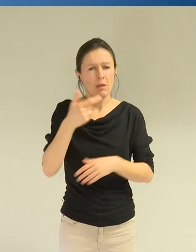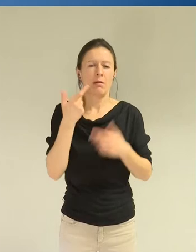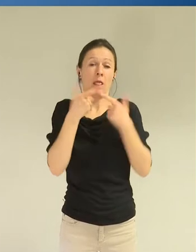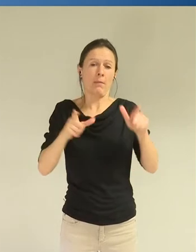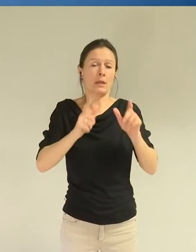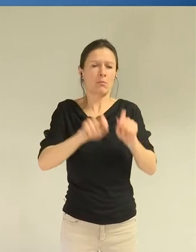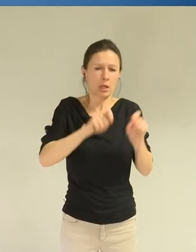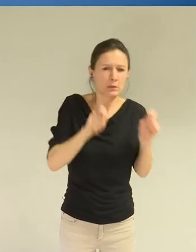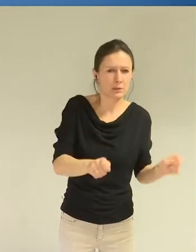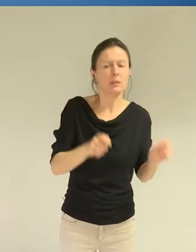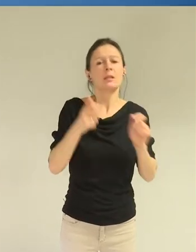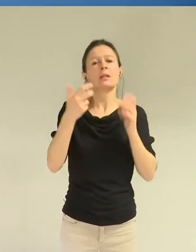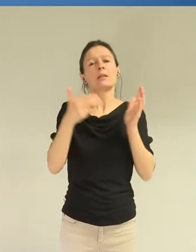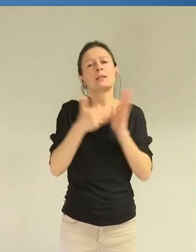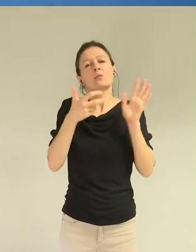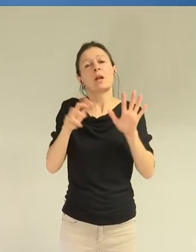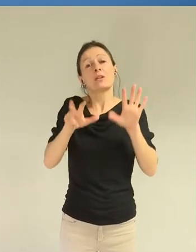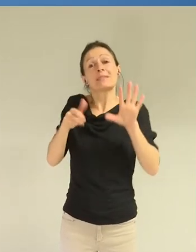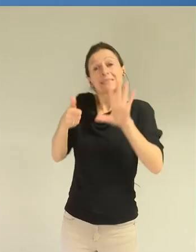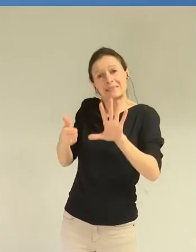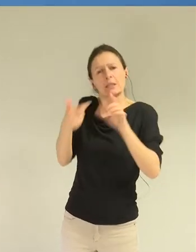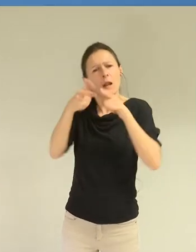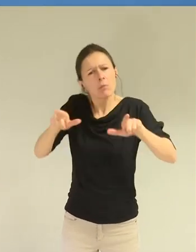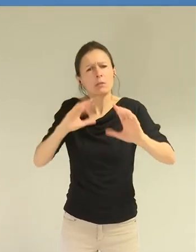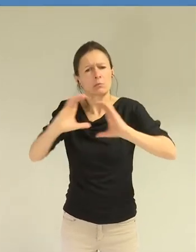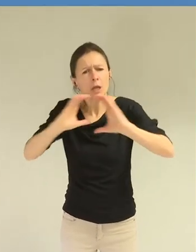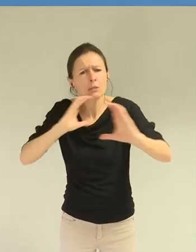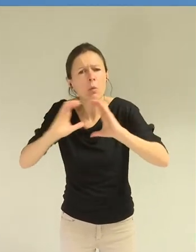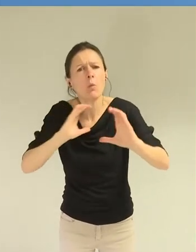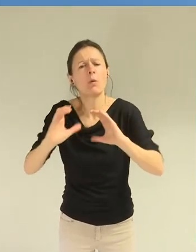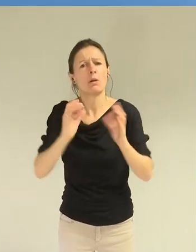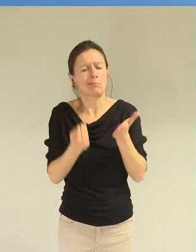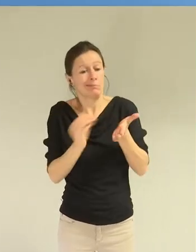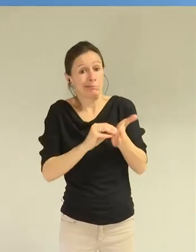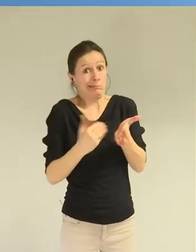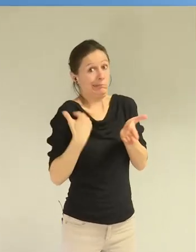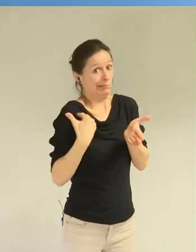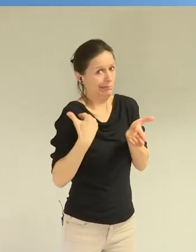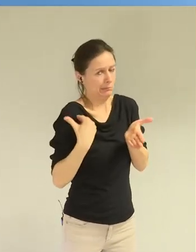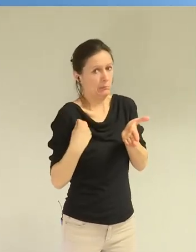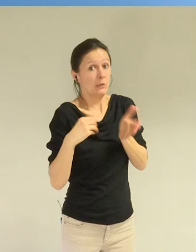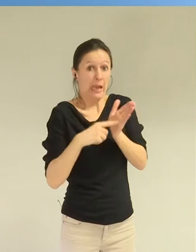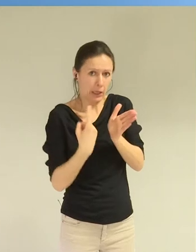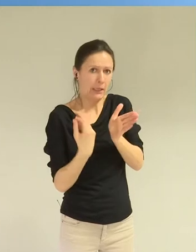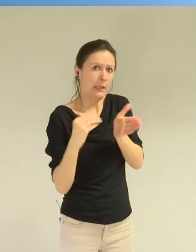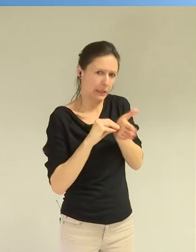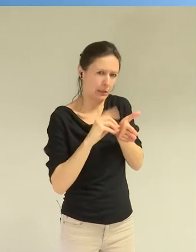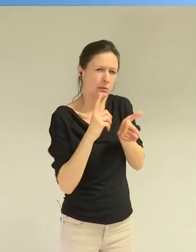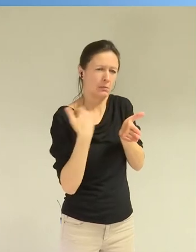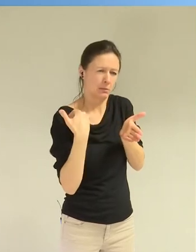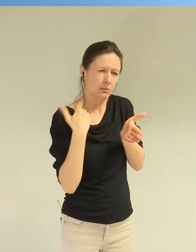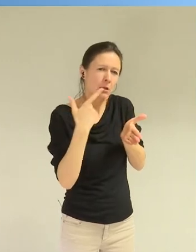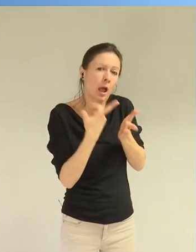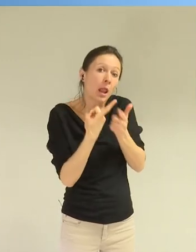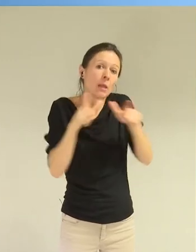écrit la liberté en matière de communication elle a écrit encore plus récemment elle a réécrit sur la liberté de